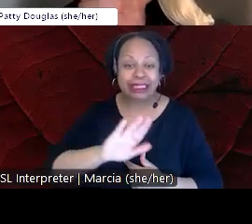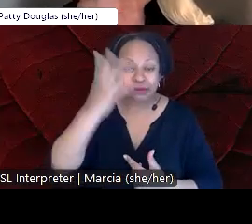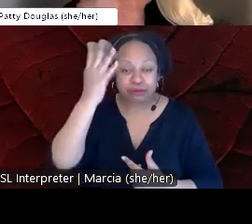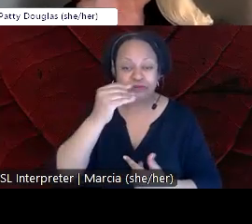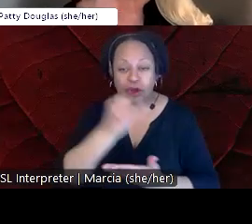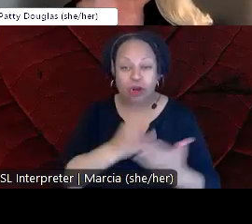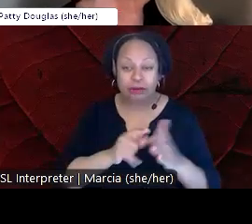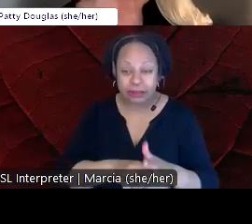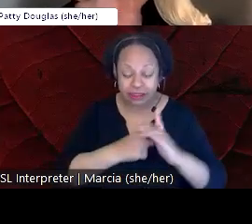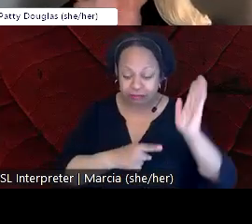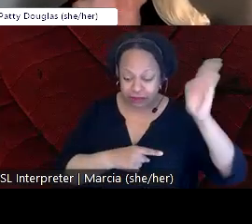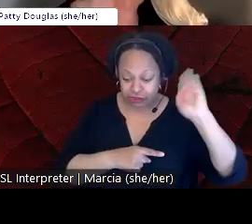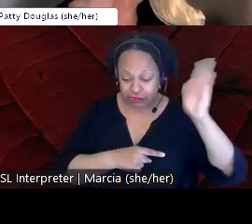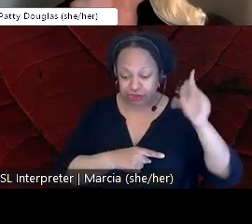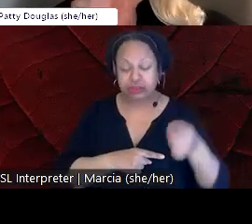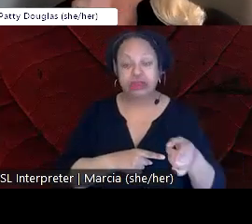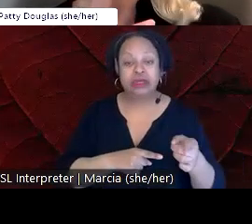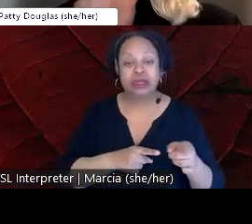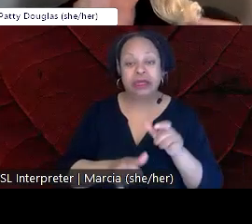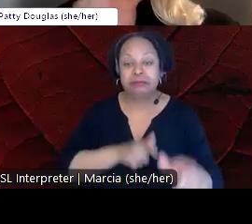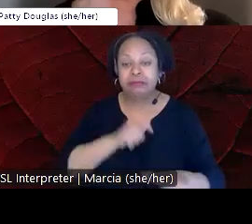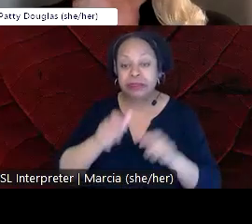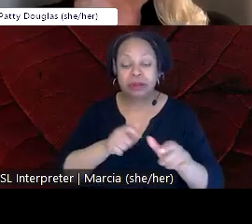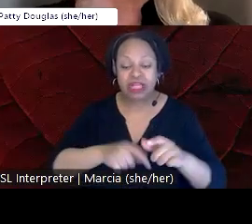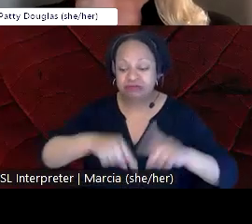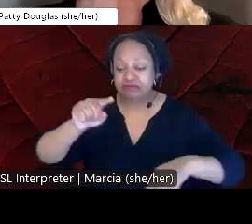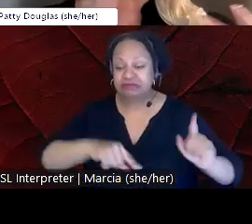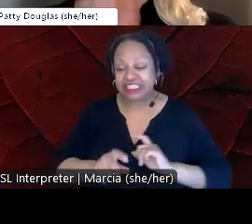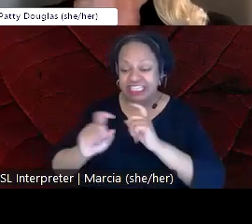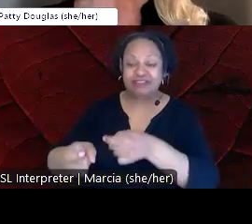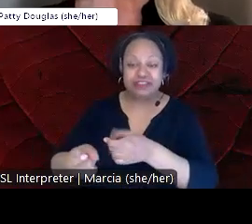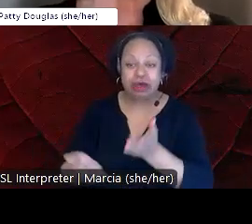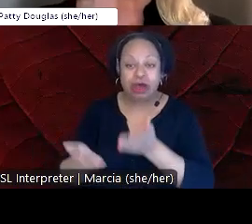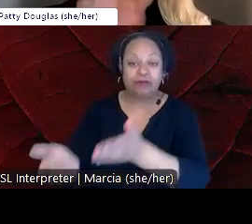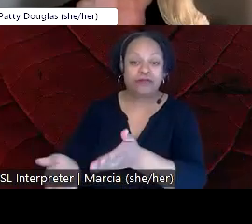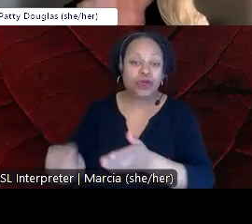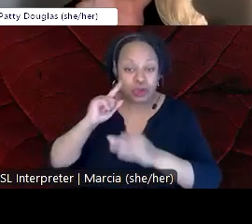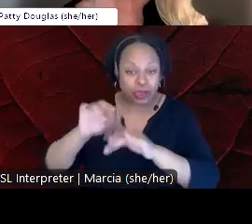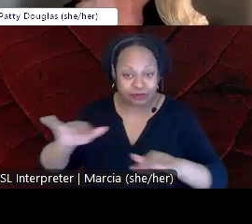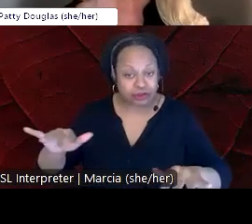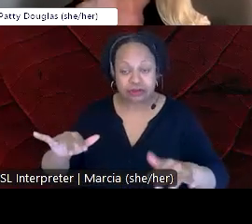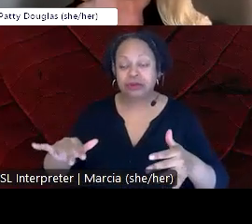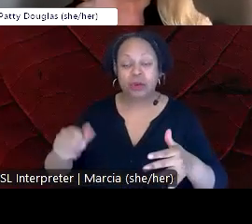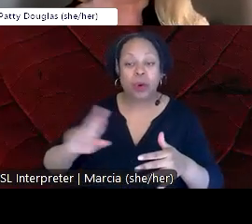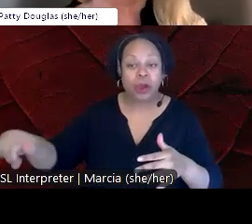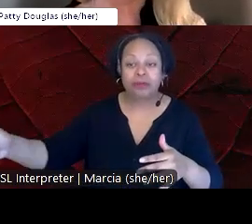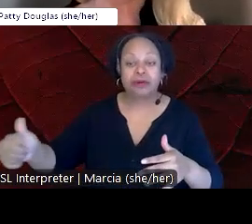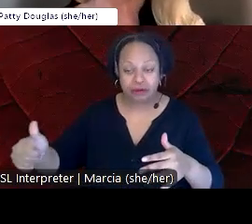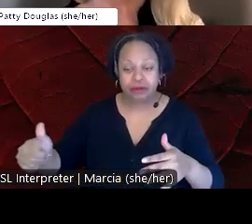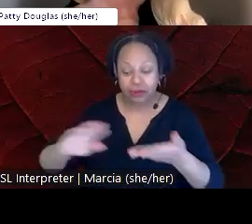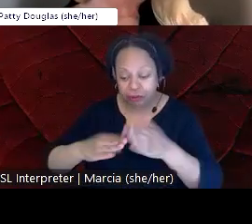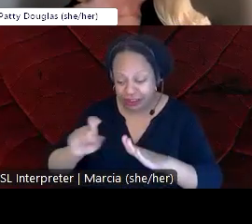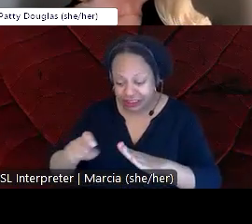à justement l'art extraordinaire de Niles au début de cette présentation, où les gens offrent différents dons. Il s'agit de toutes les